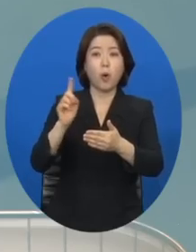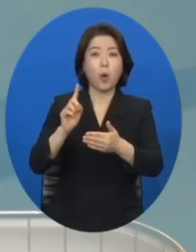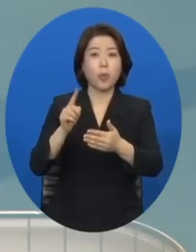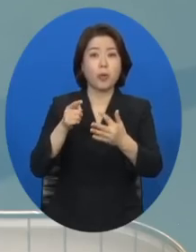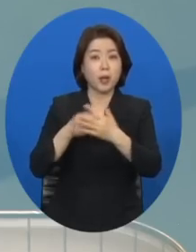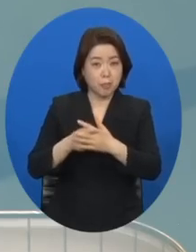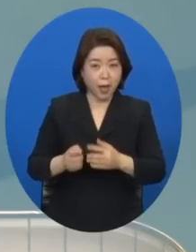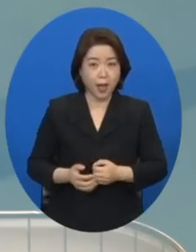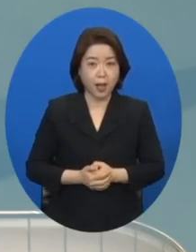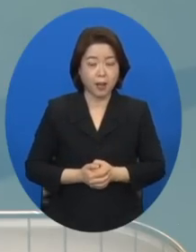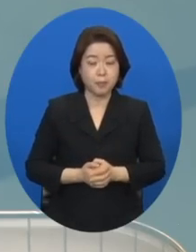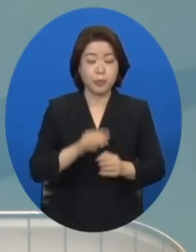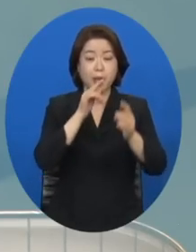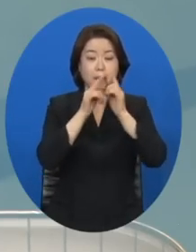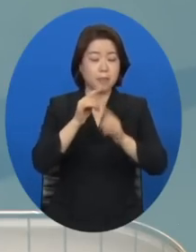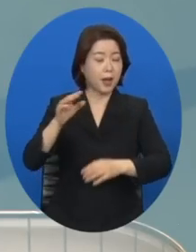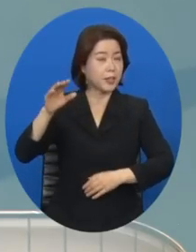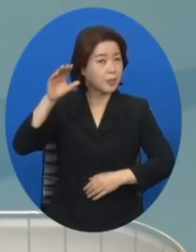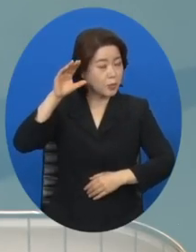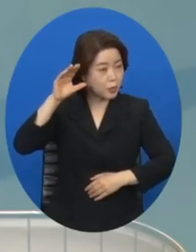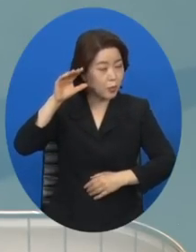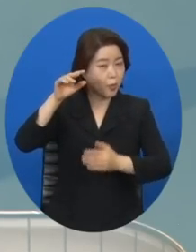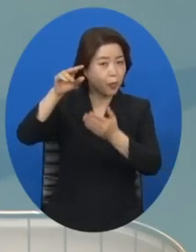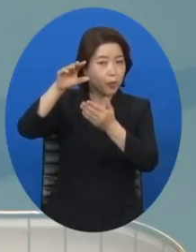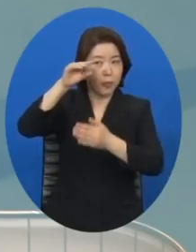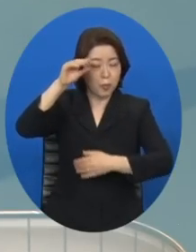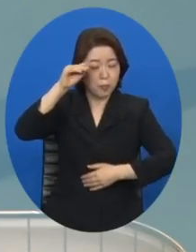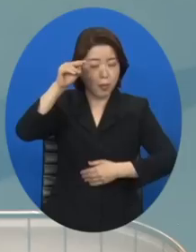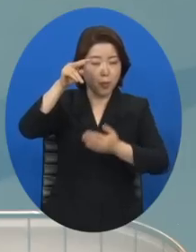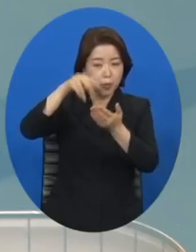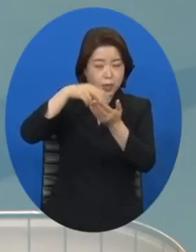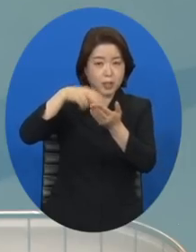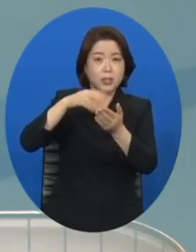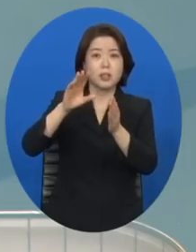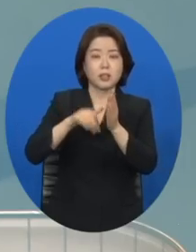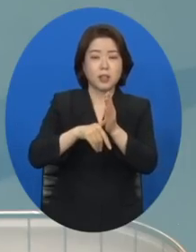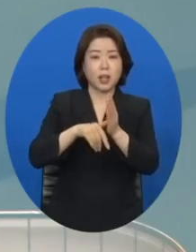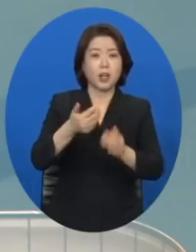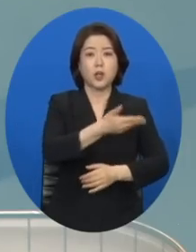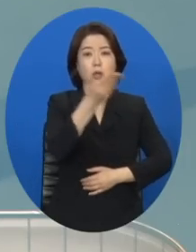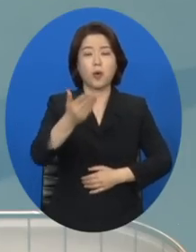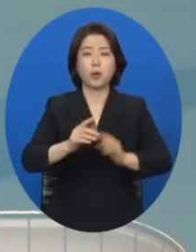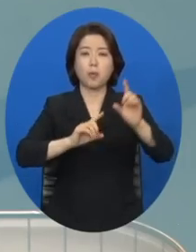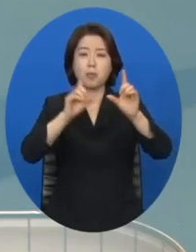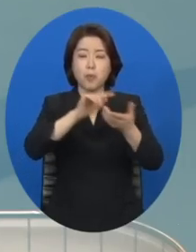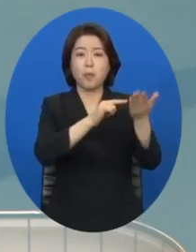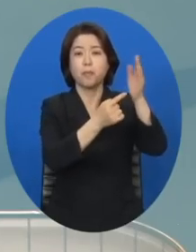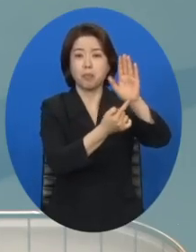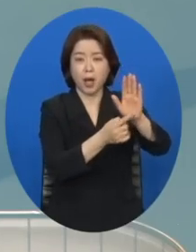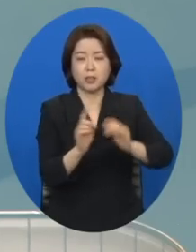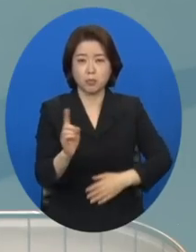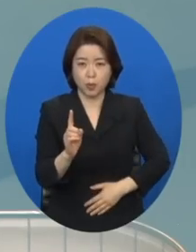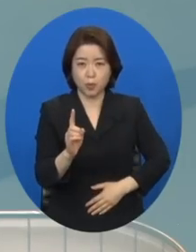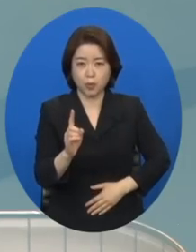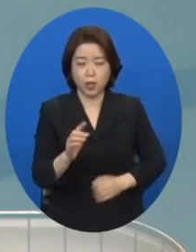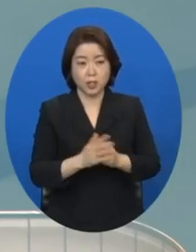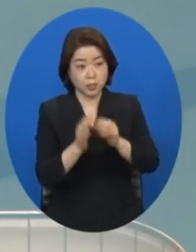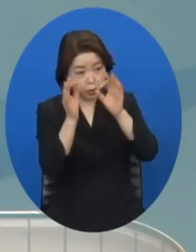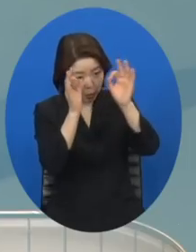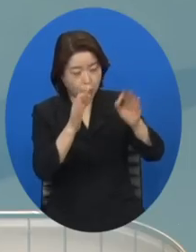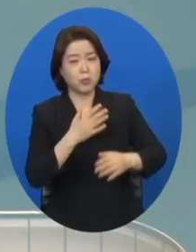말씀을 읽고들을 때에 거기에 대해서 여러분들이 어떻게 반응하느냐 거기에 그걸 보면 돼요